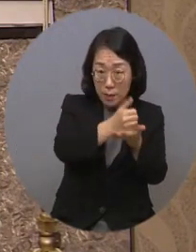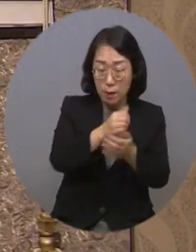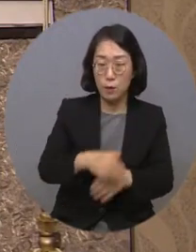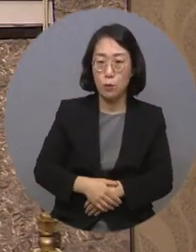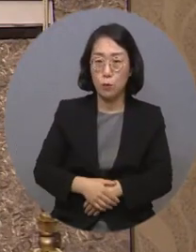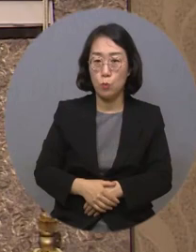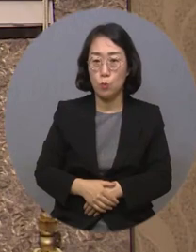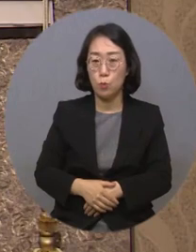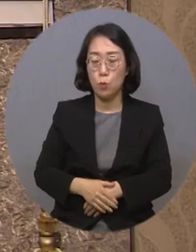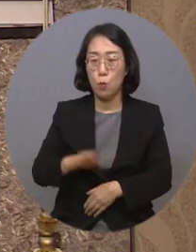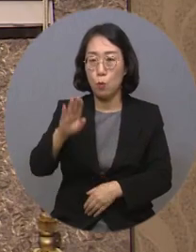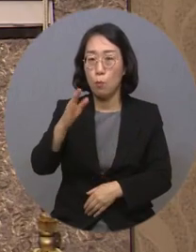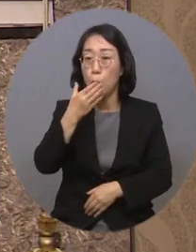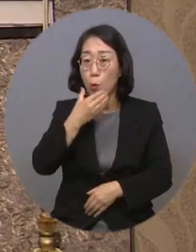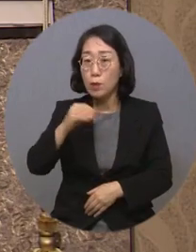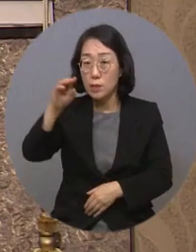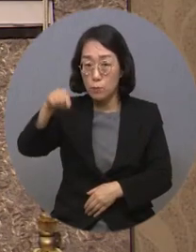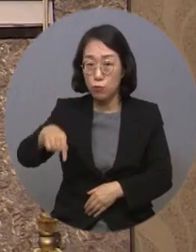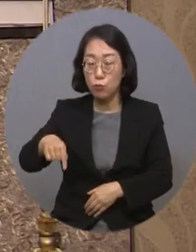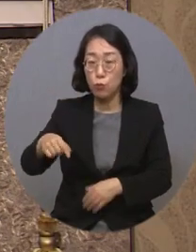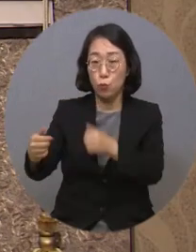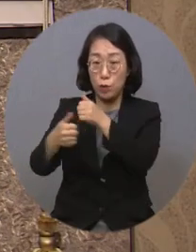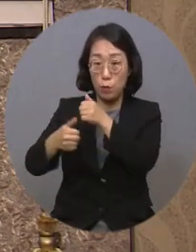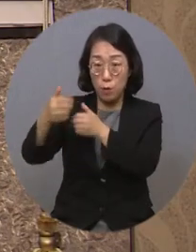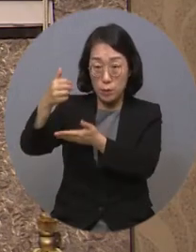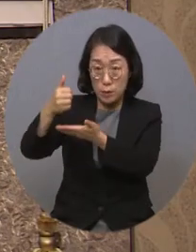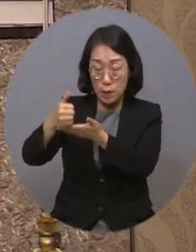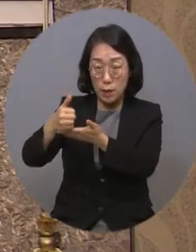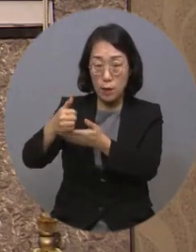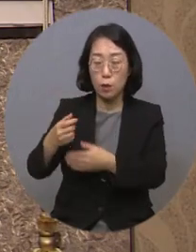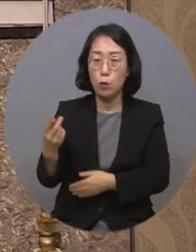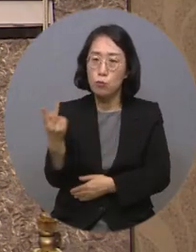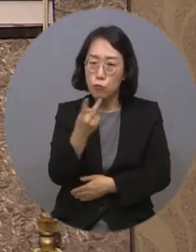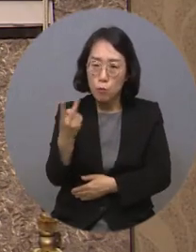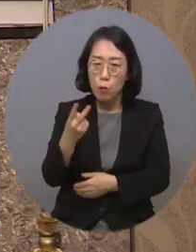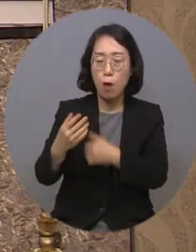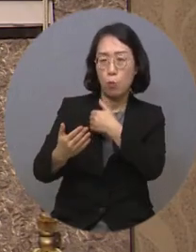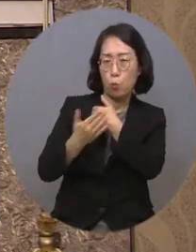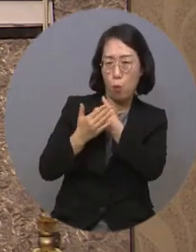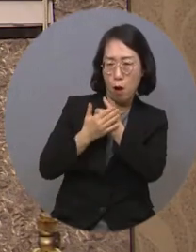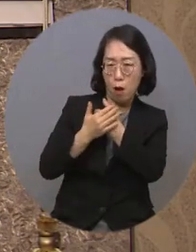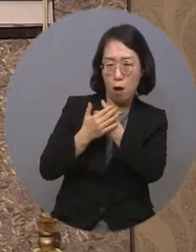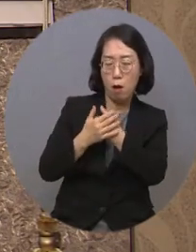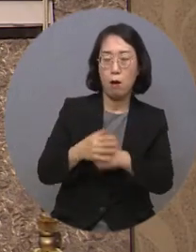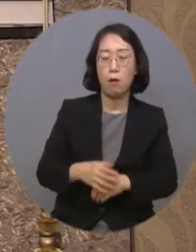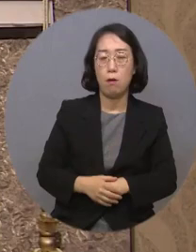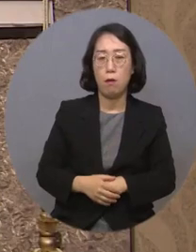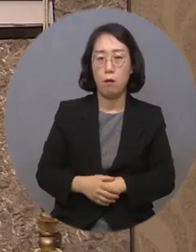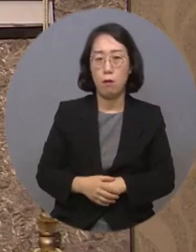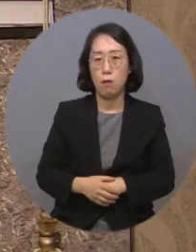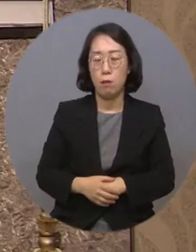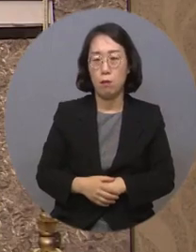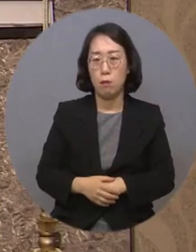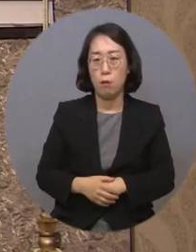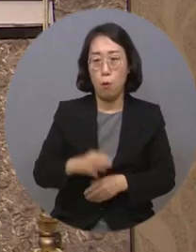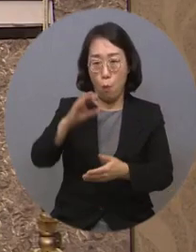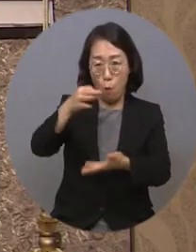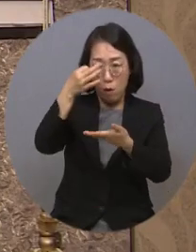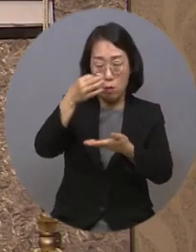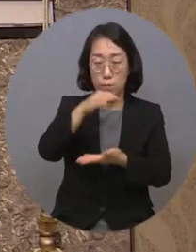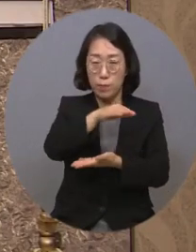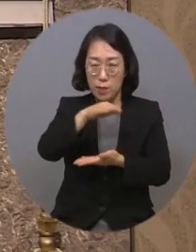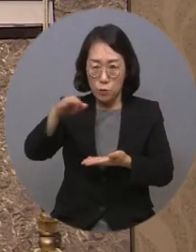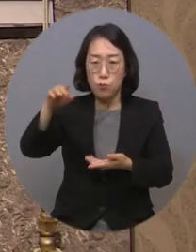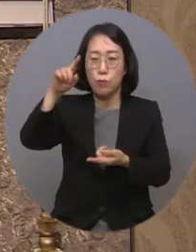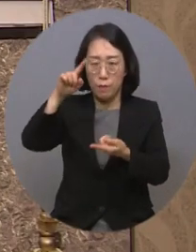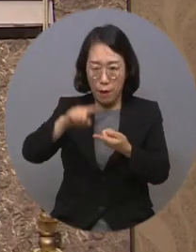도의원이신 우리 보건복지부 위원장님이신 정경선 위원장님이 적극적으로 나서주셔가지고 급여 가이드라인대로 다